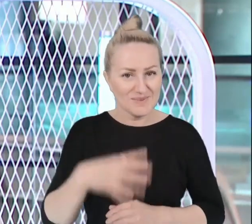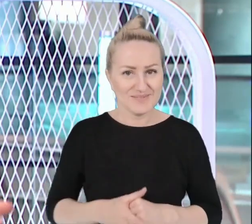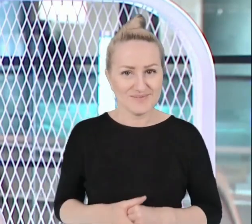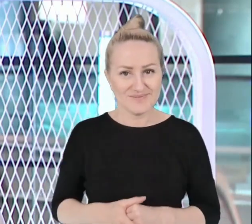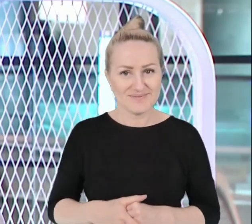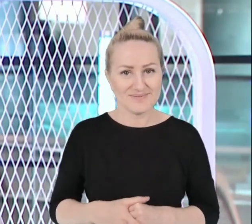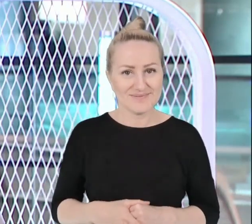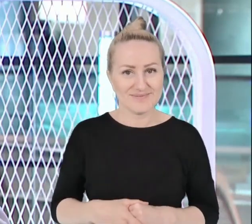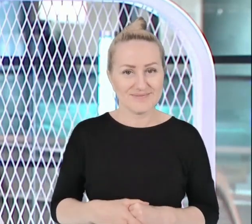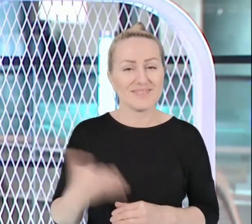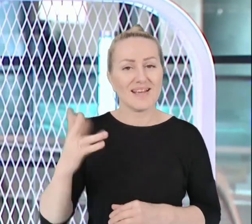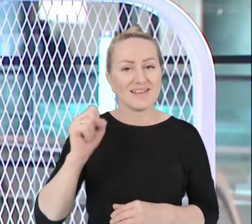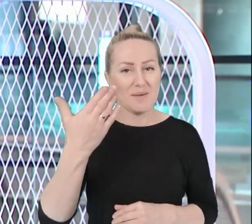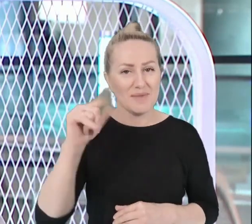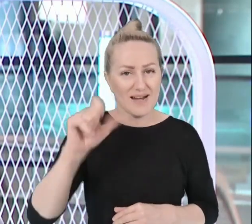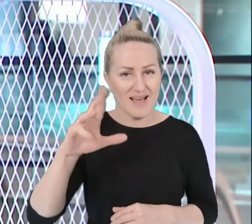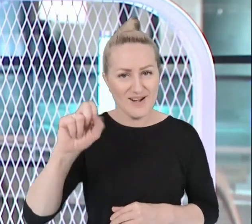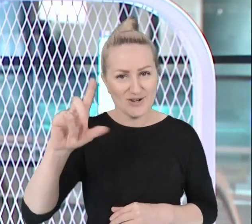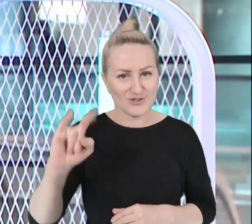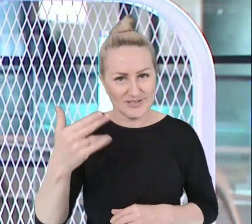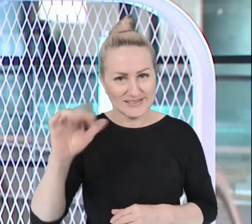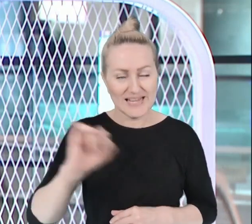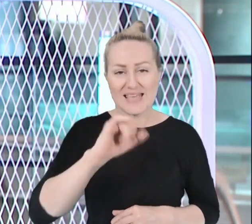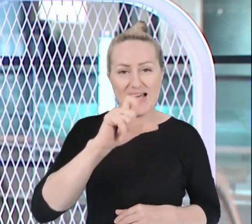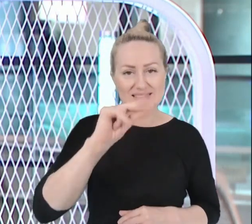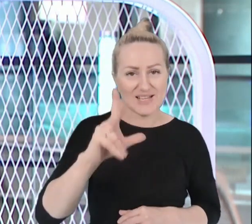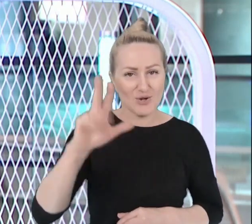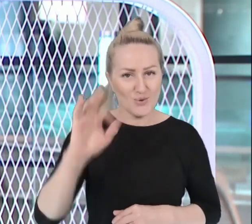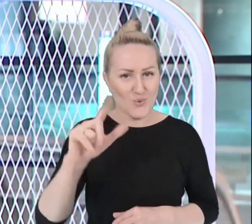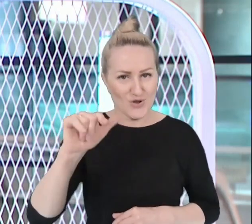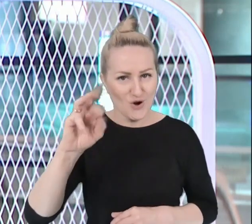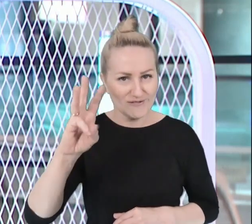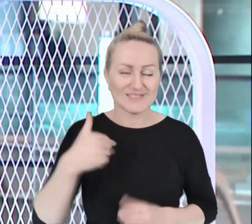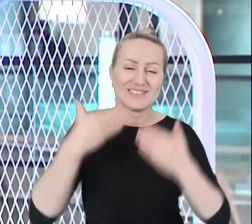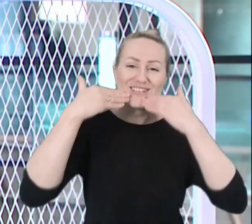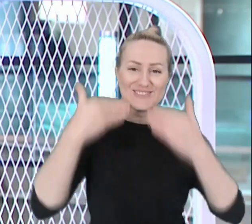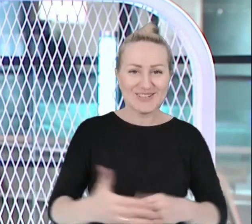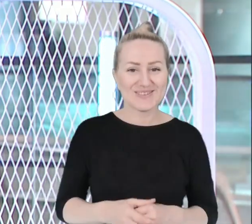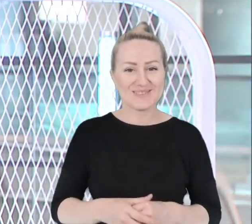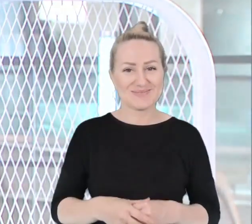Kamila Raczyńska, Jacek Królikowski. Bardzo, bardzo dziękuję. Dziękuję. Dziękuję.